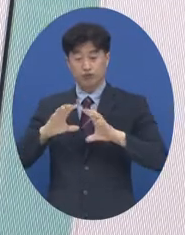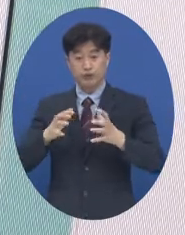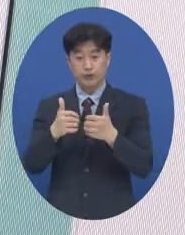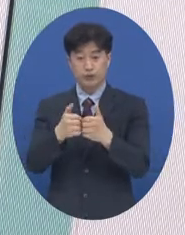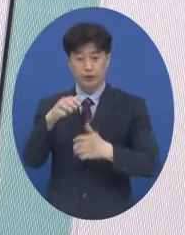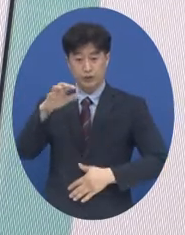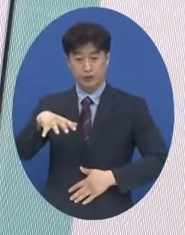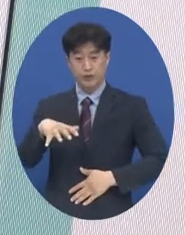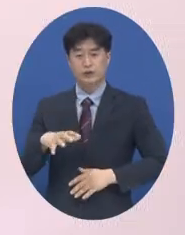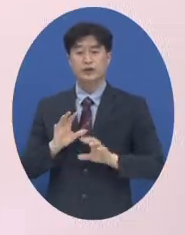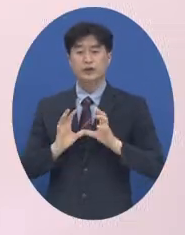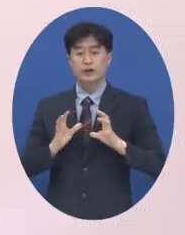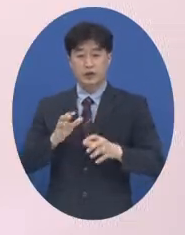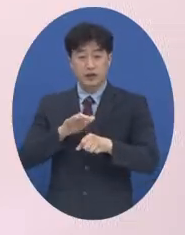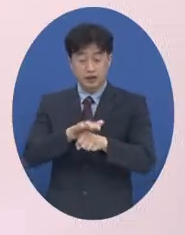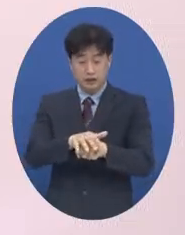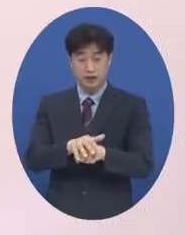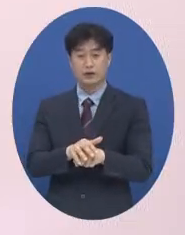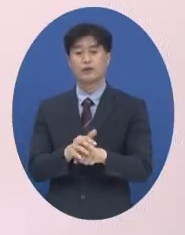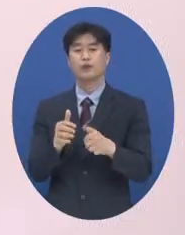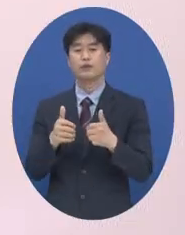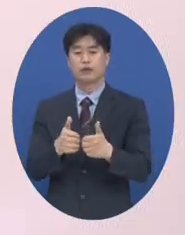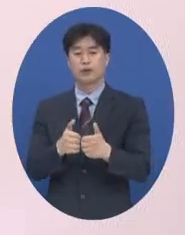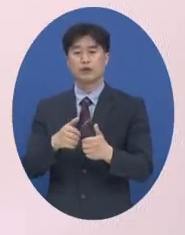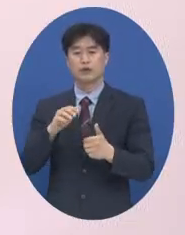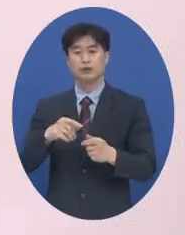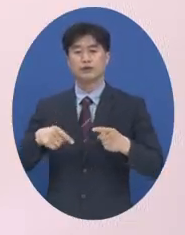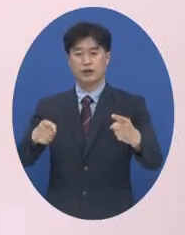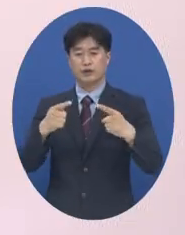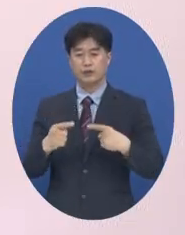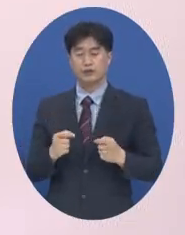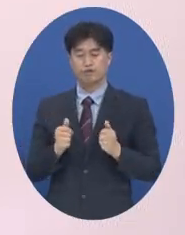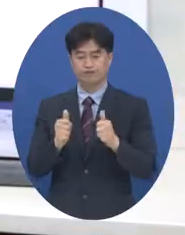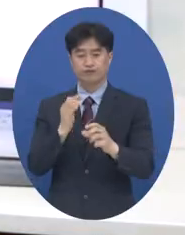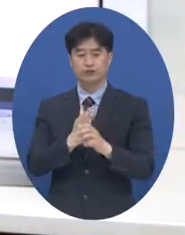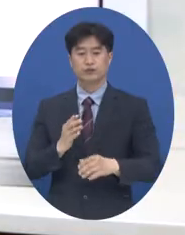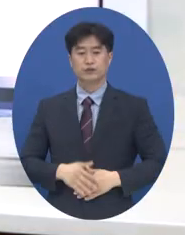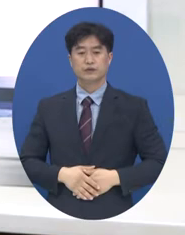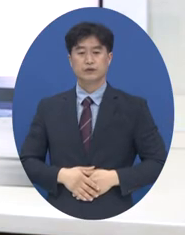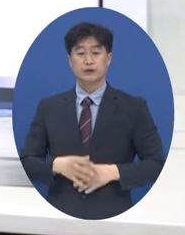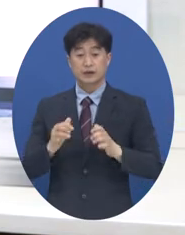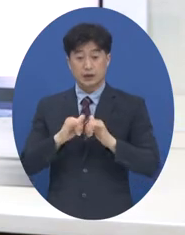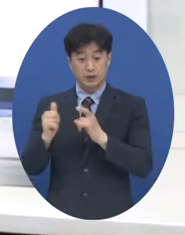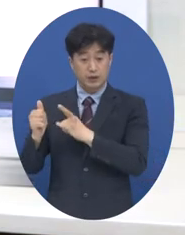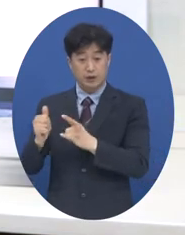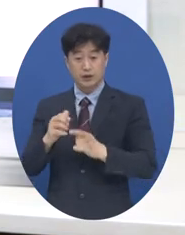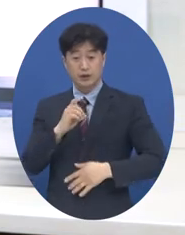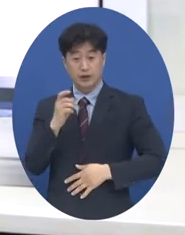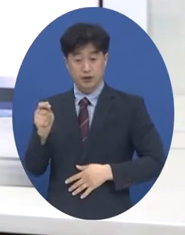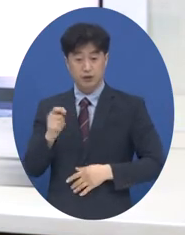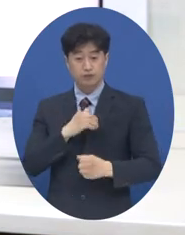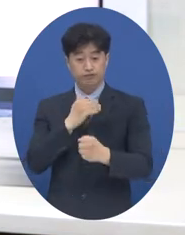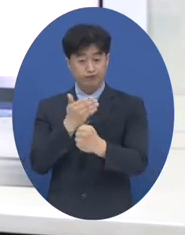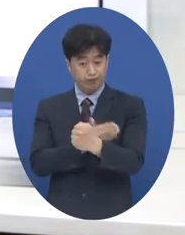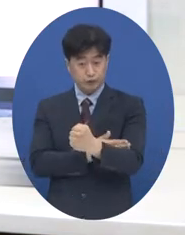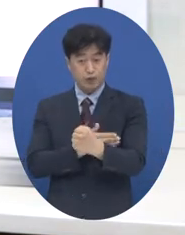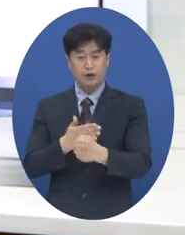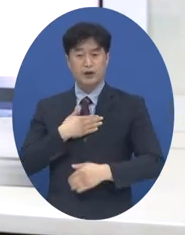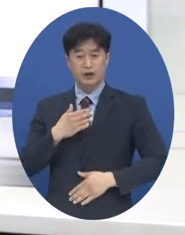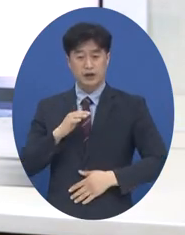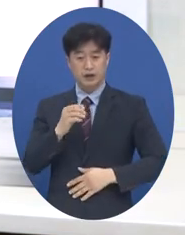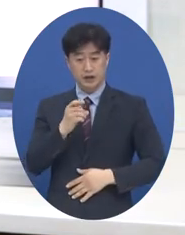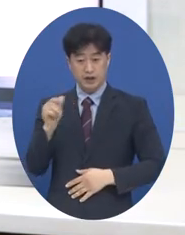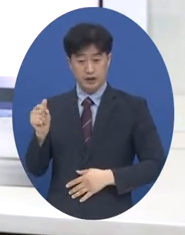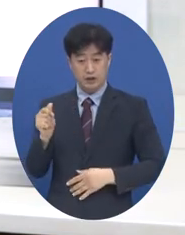국제 포럼에서 열리는 글로벌 캠페인 등에도 참여하기 위한 준비가 한창입니다. 사람들에게 데이터 주권 혹은 마이데이터와